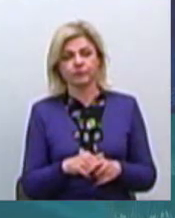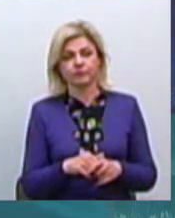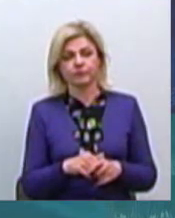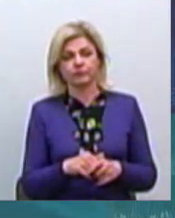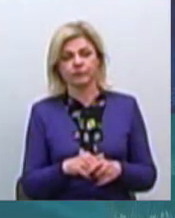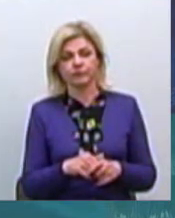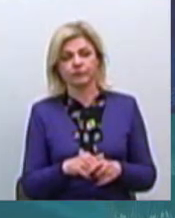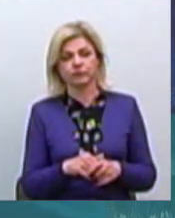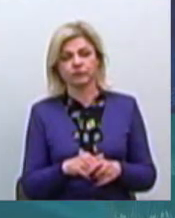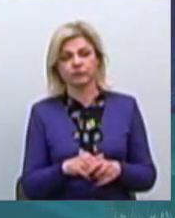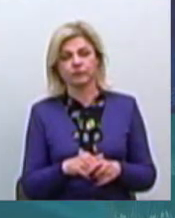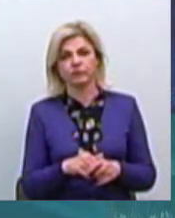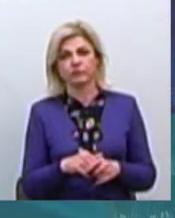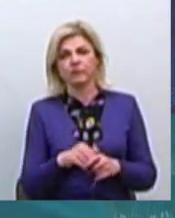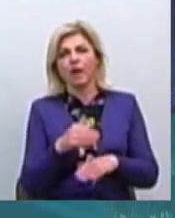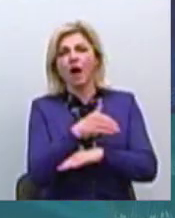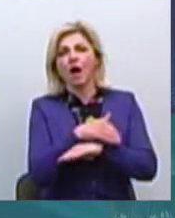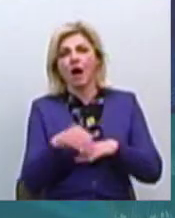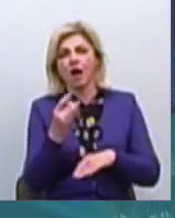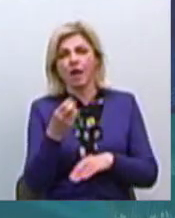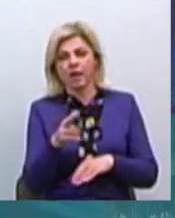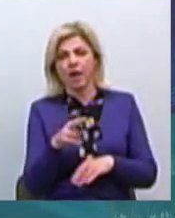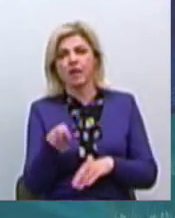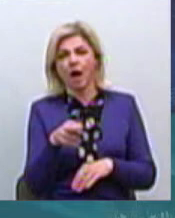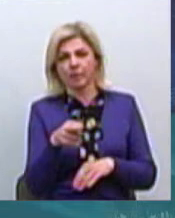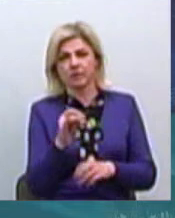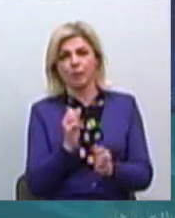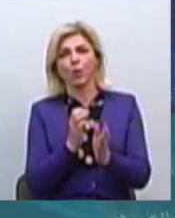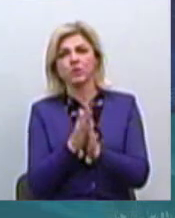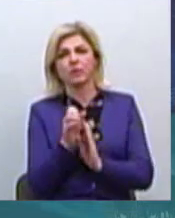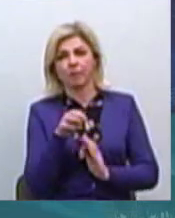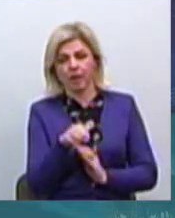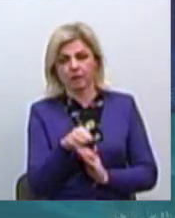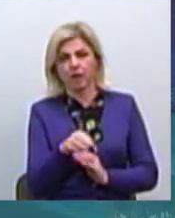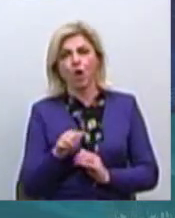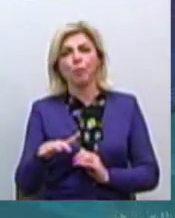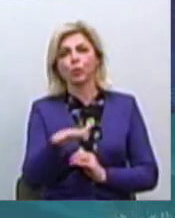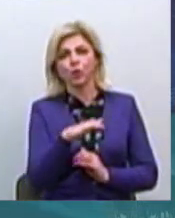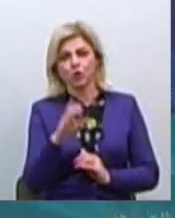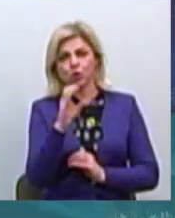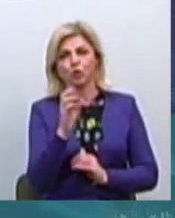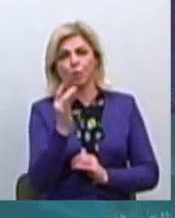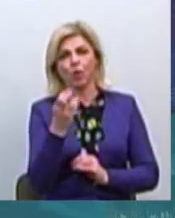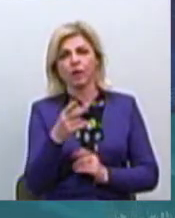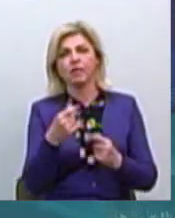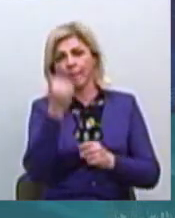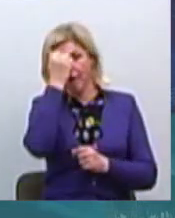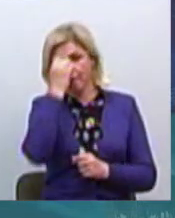алея визволителів на Декабристів проспект, площадь Соборна, меморіал Ольшанців.